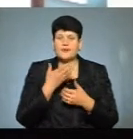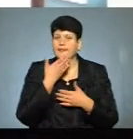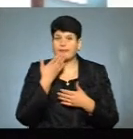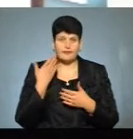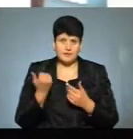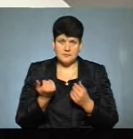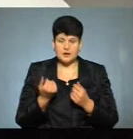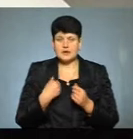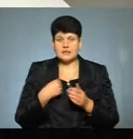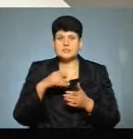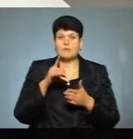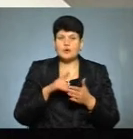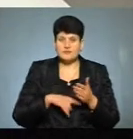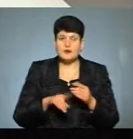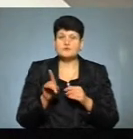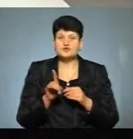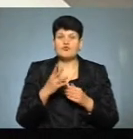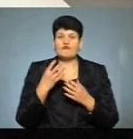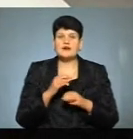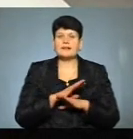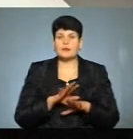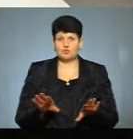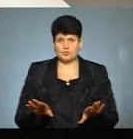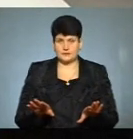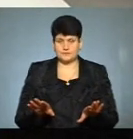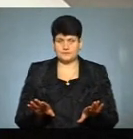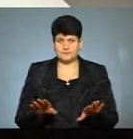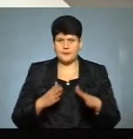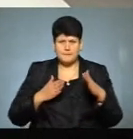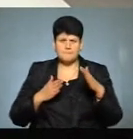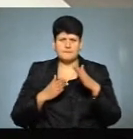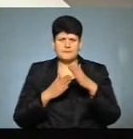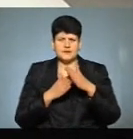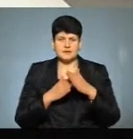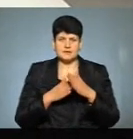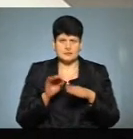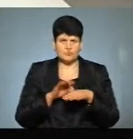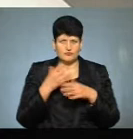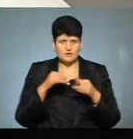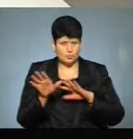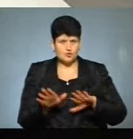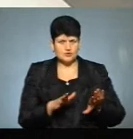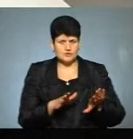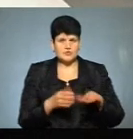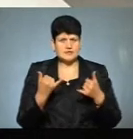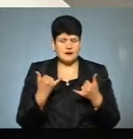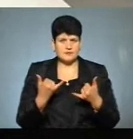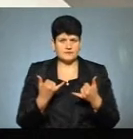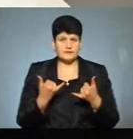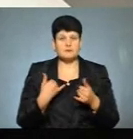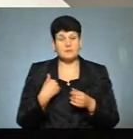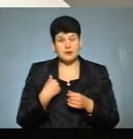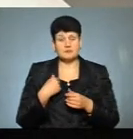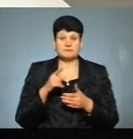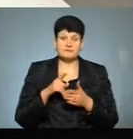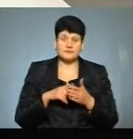І сподіваємося, що вже і не буде. Тобто пік захворюваності ми вже минули, можемо так сказати? Чи ми зараз перебуваємо в цьому періоді? Ми сподіваємося,